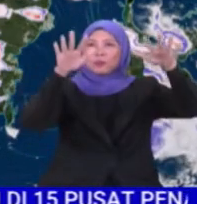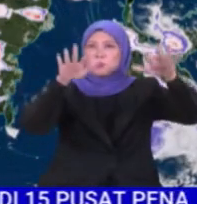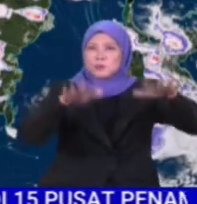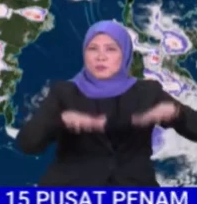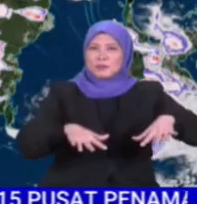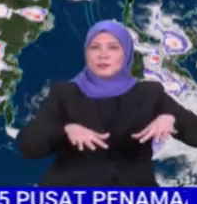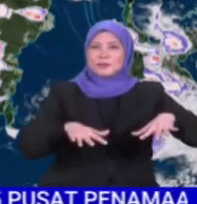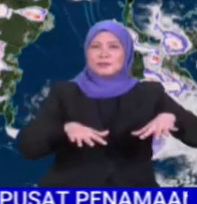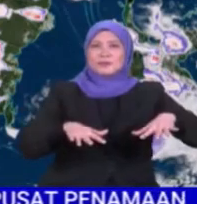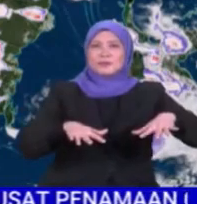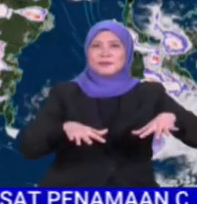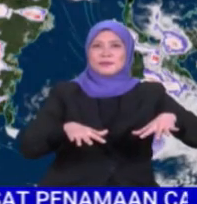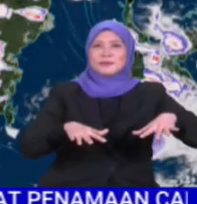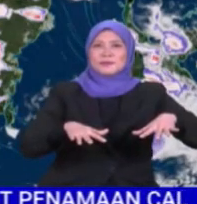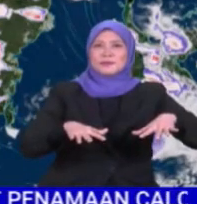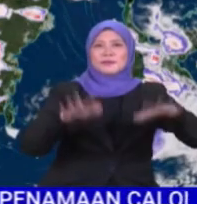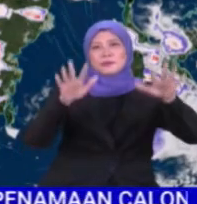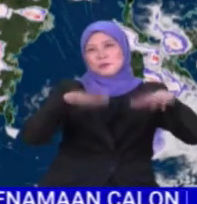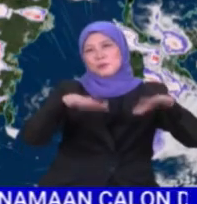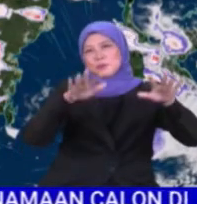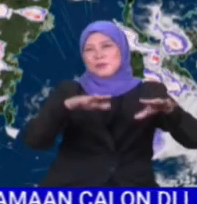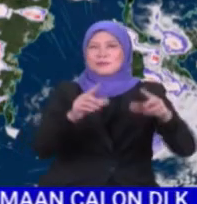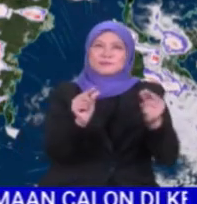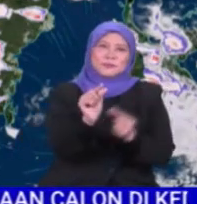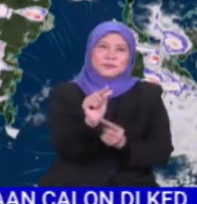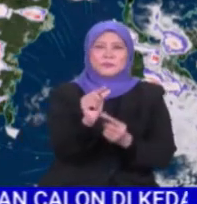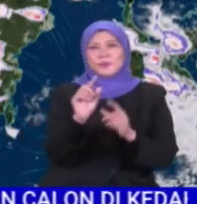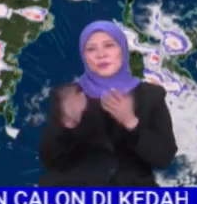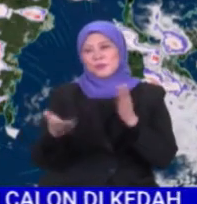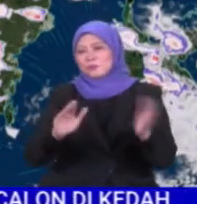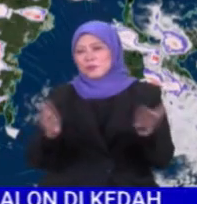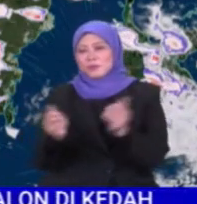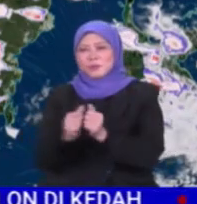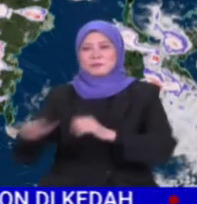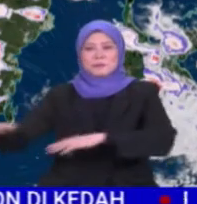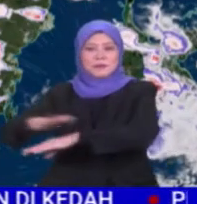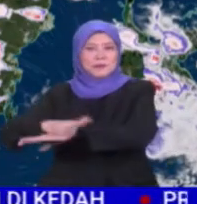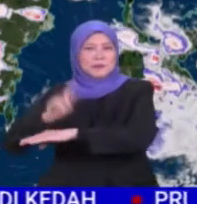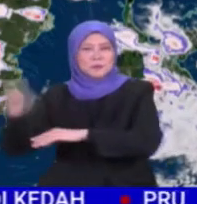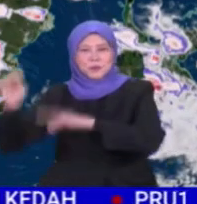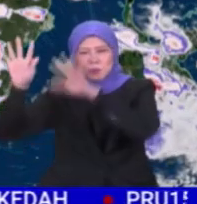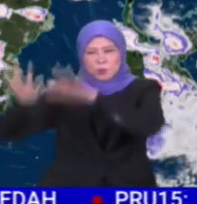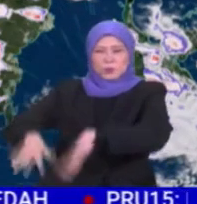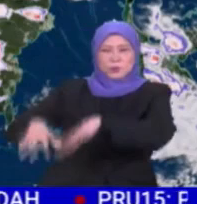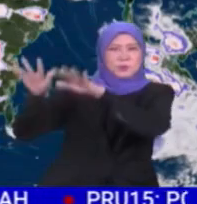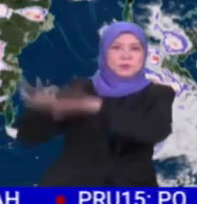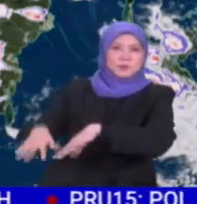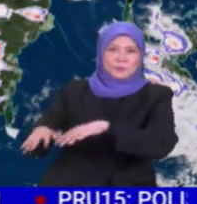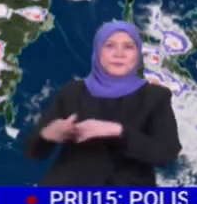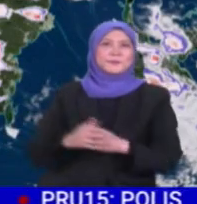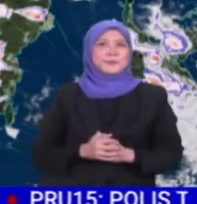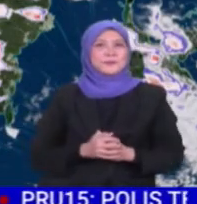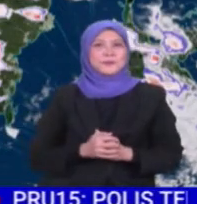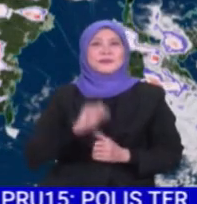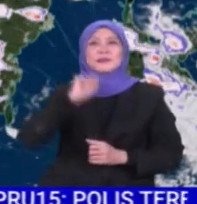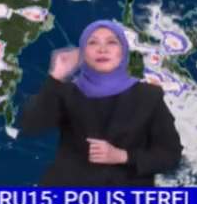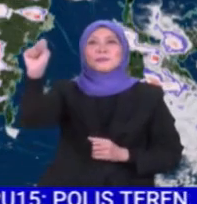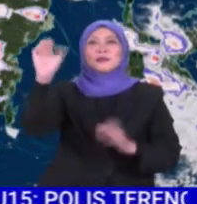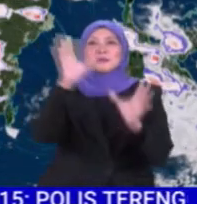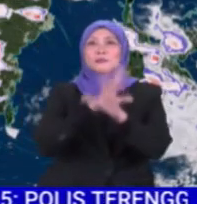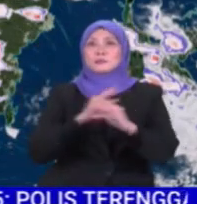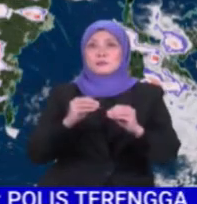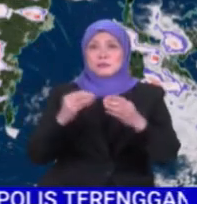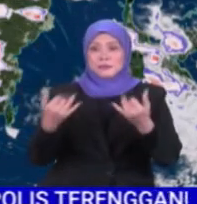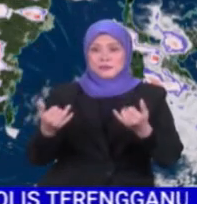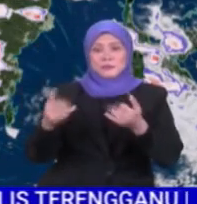hujannya intensitinya agak rendah berbandingkan dengan negeri yang berada di pantai timur. Baik, bagi di negeri Sabah, hujan berserta